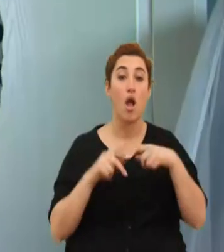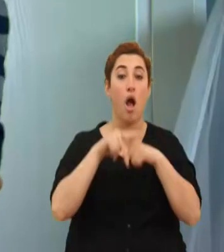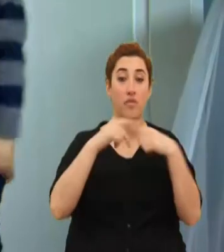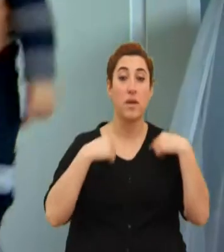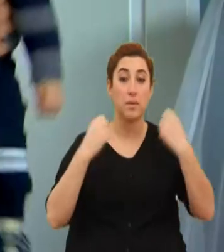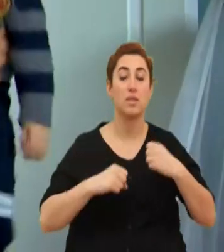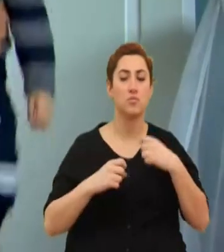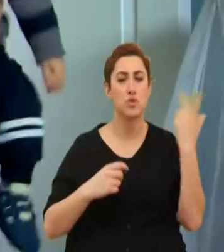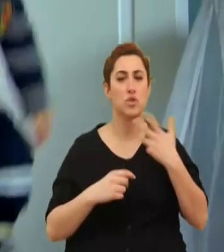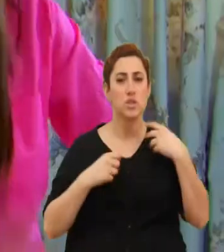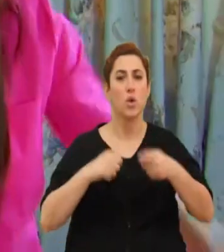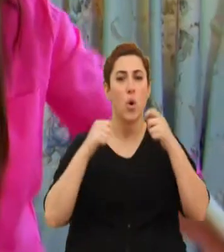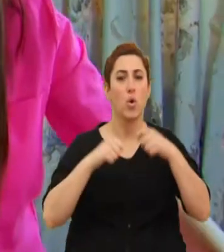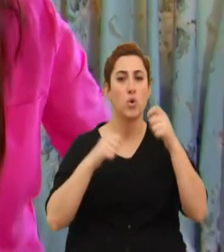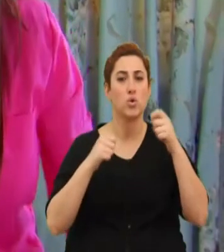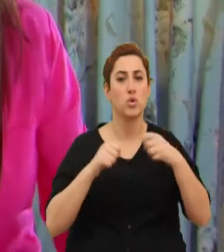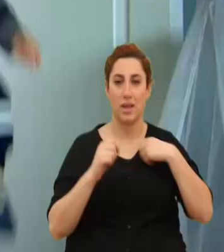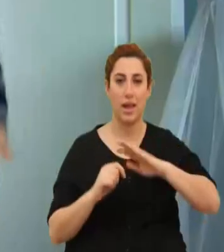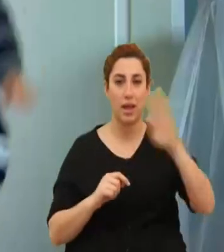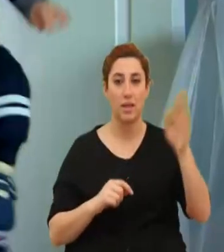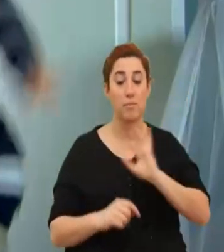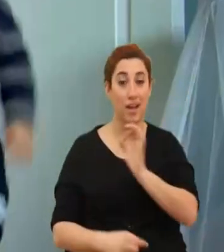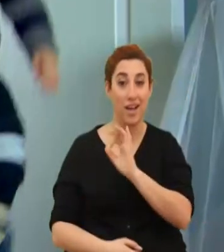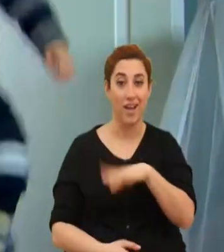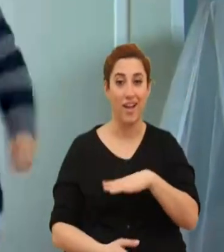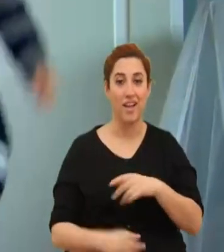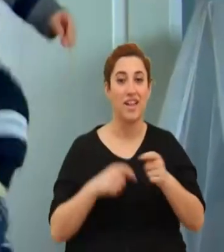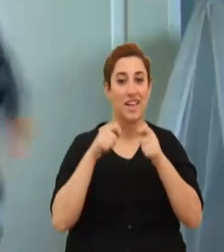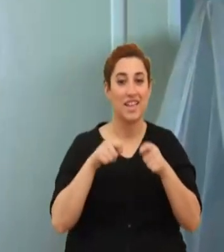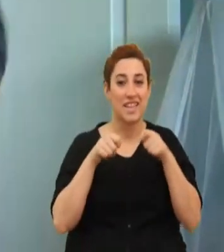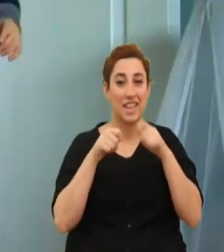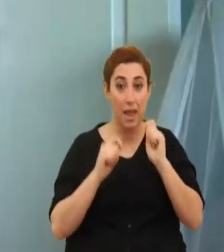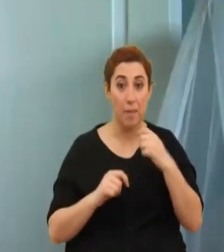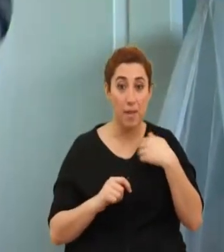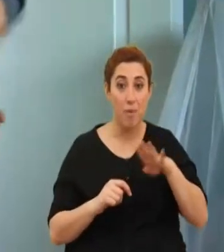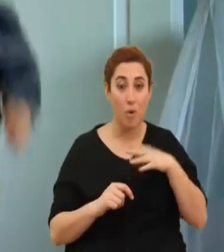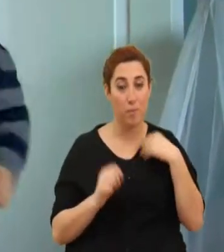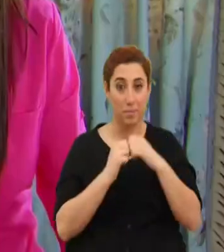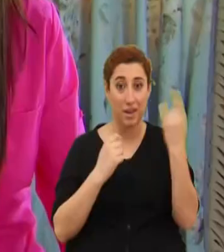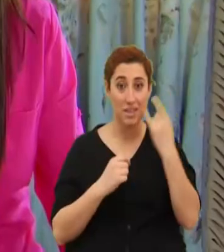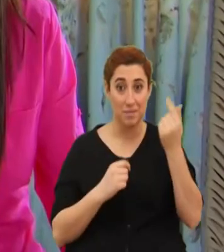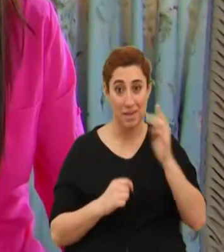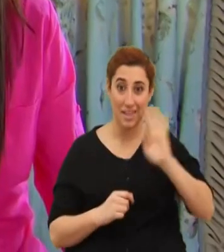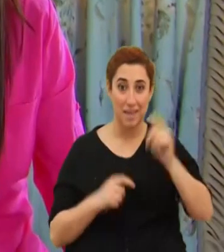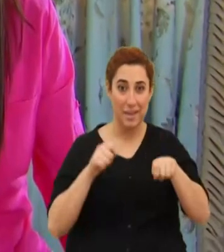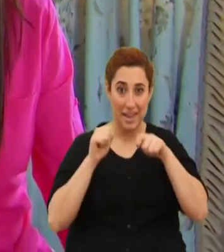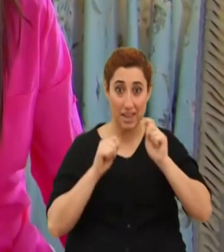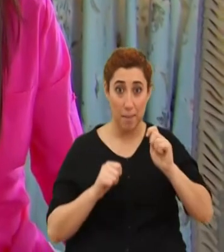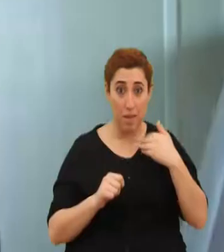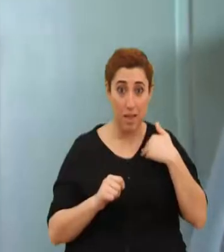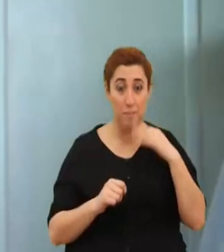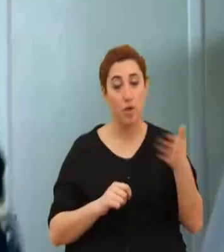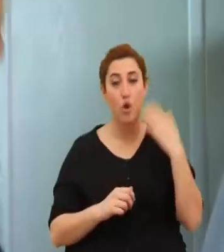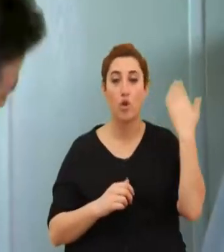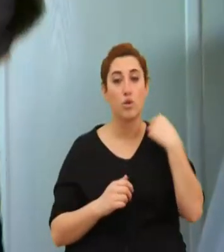bindim, dört nala koştum kırlara doğru tıkı tıkı tıkı tıkı diye. Tıkı tıkı tıkı tıkı tıkı yapalım mı oğlumla? Biz gezelim mi biraz? Gidelim mi tıkı tıkı tıkı tıkı yapalım mı?